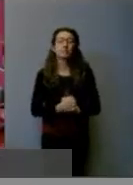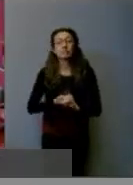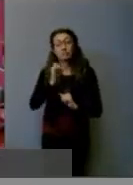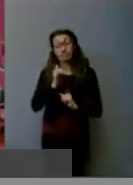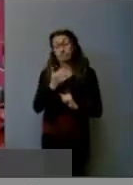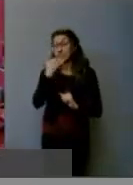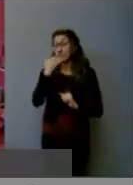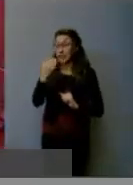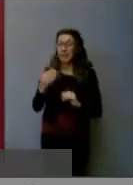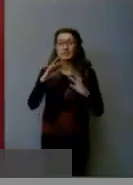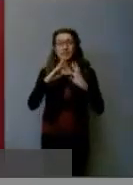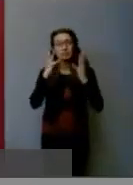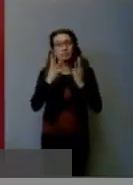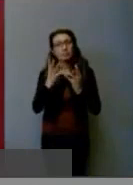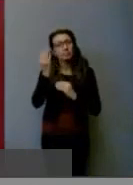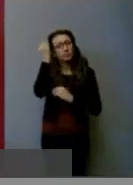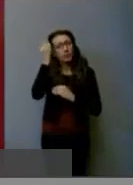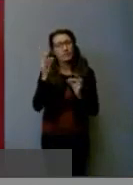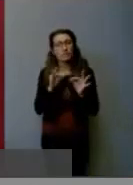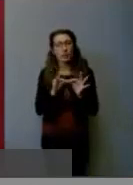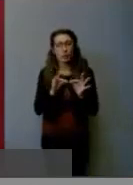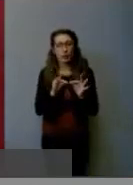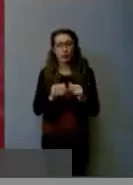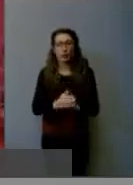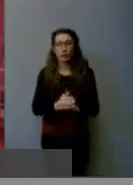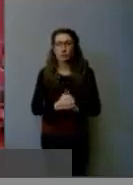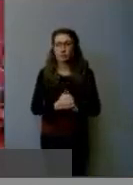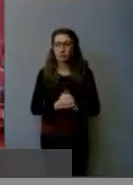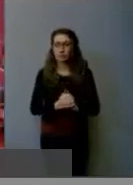Grazie, il parere della Giunta è favorevole.